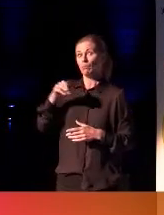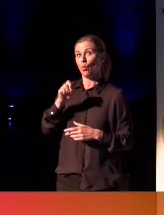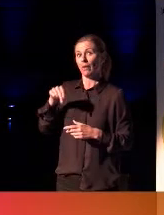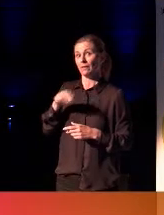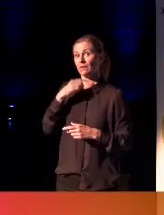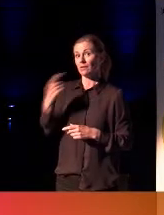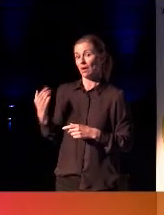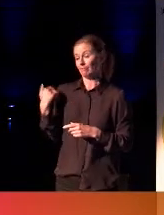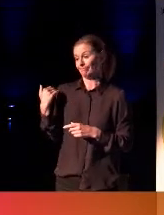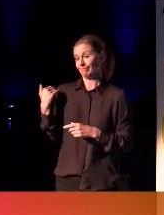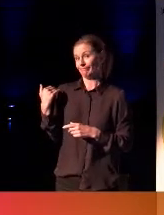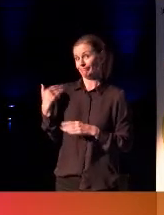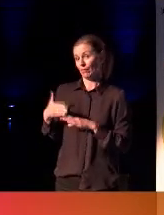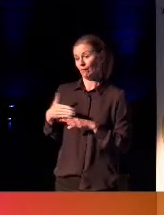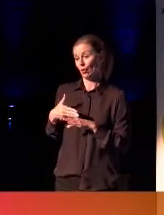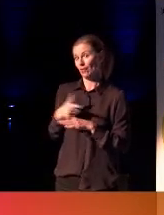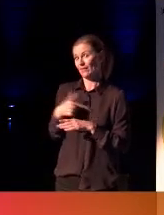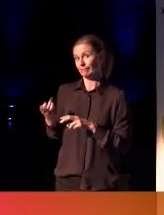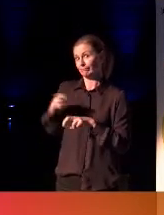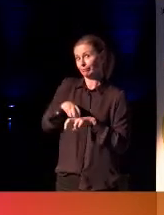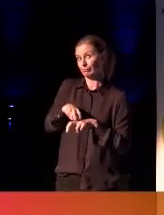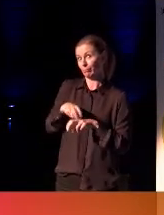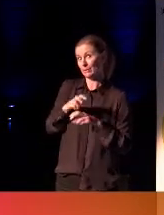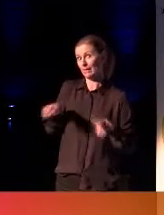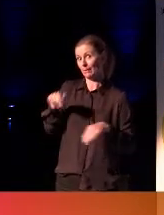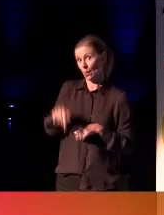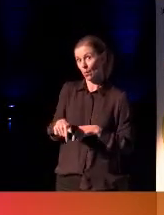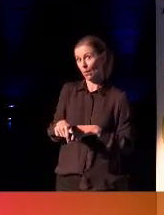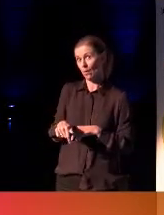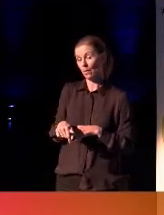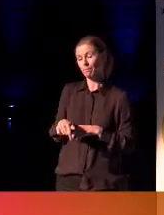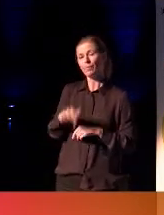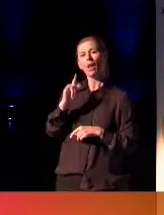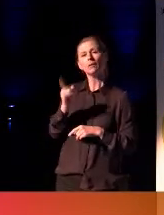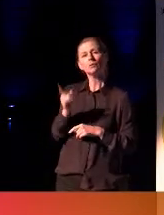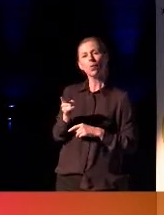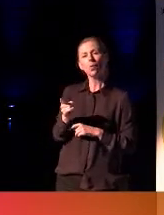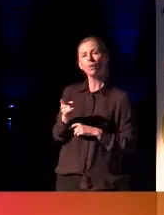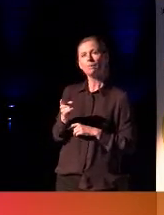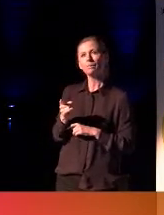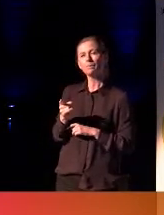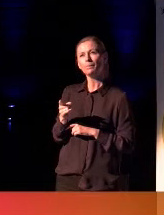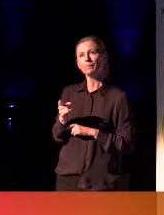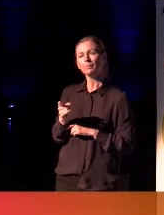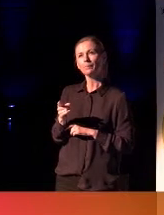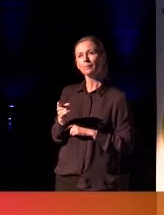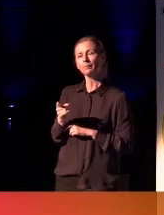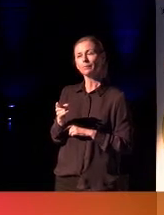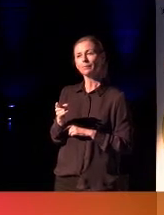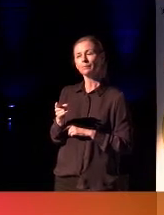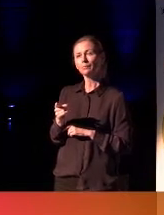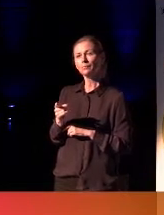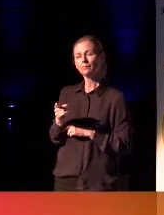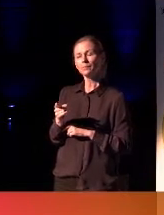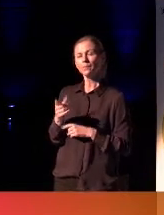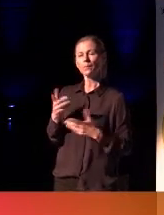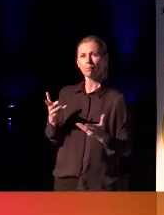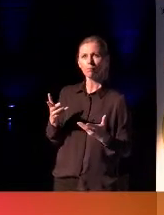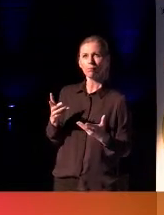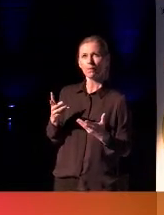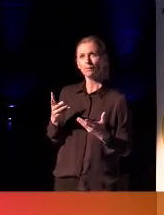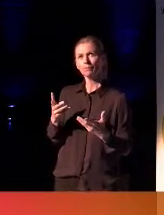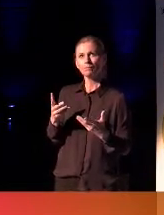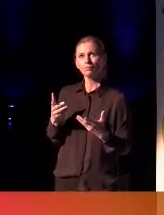inne på tidligere, eller rett før vi kom på scenen. Og det dette her med at her har man tatt,